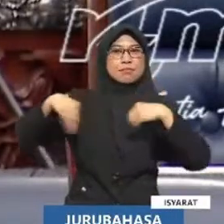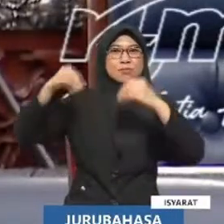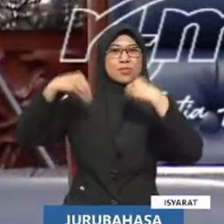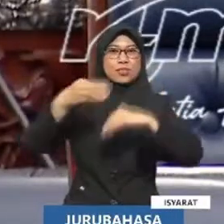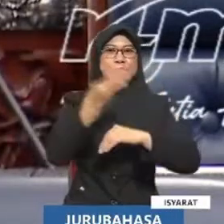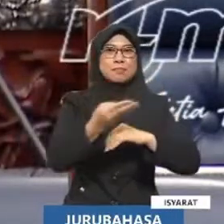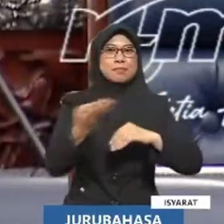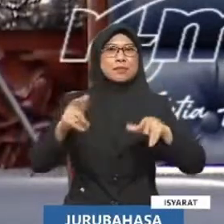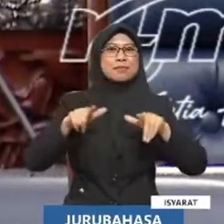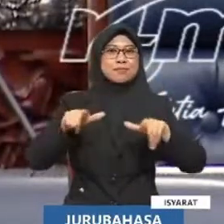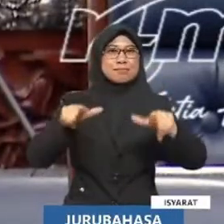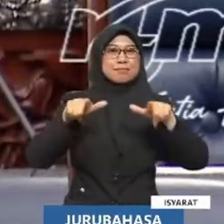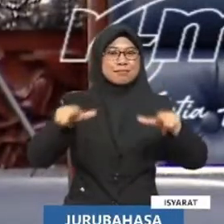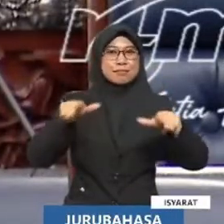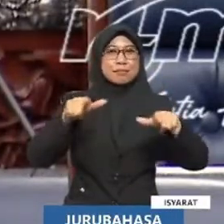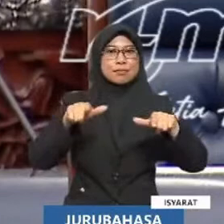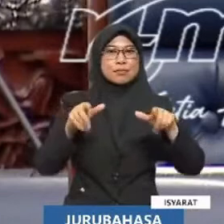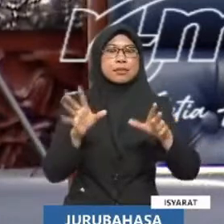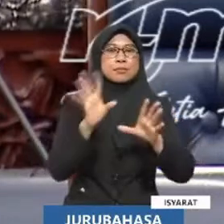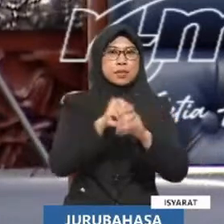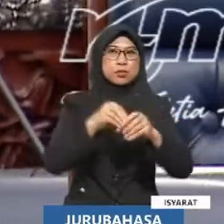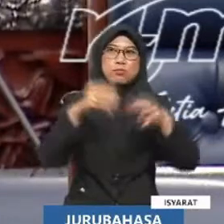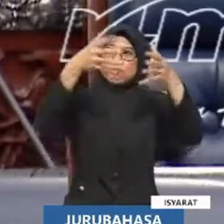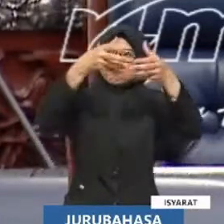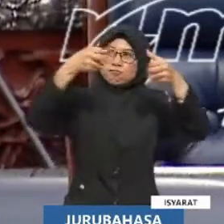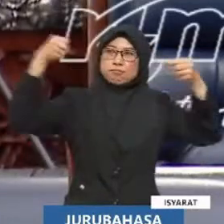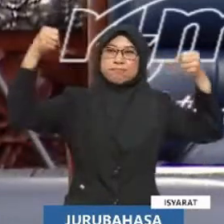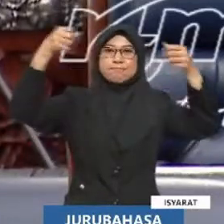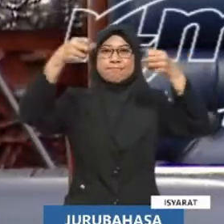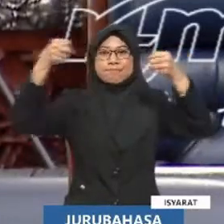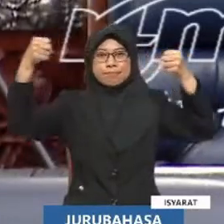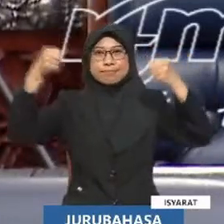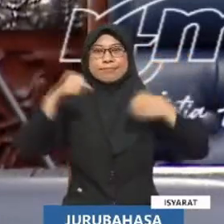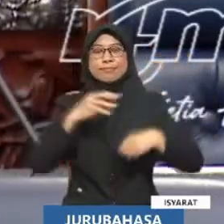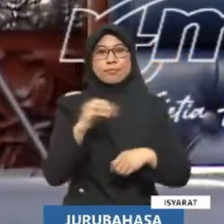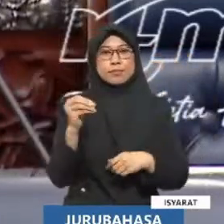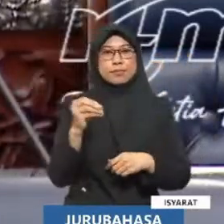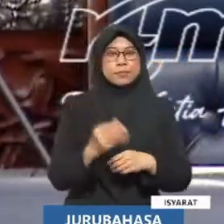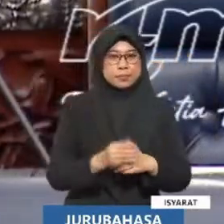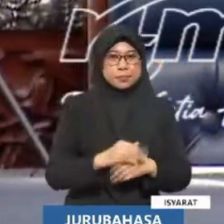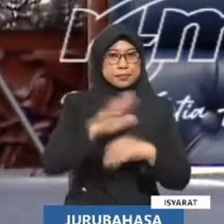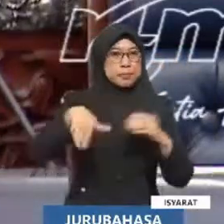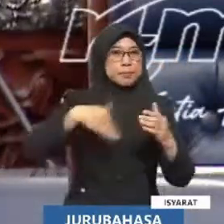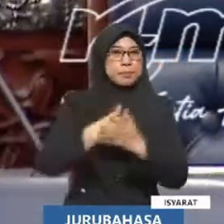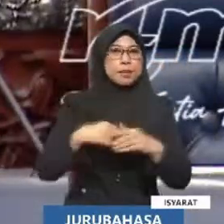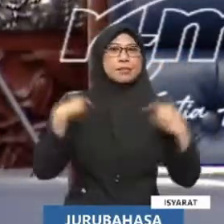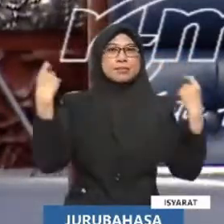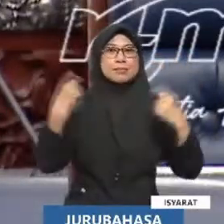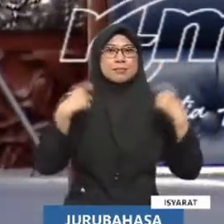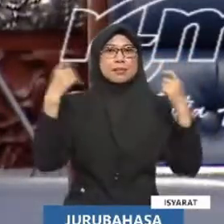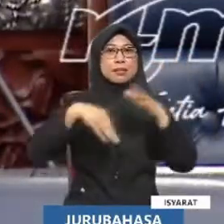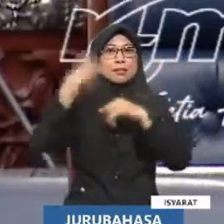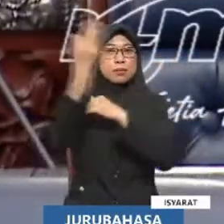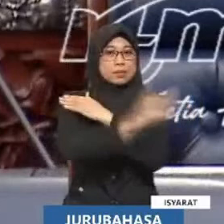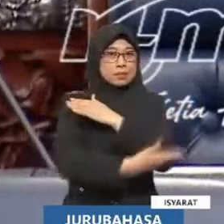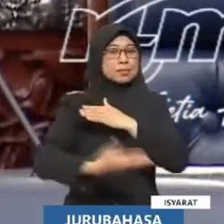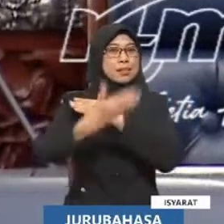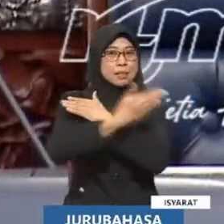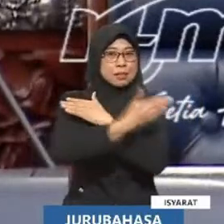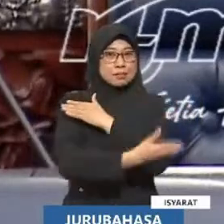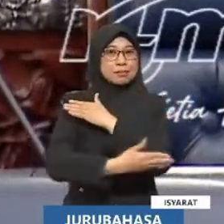memasarkan bahan-bahan kayu pakaian kita termasuk Vince pada keseluruhannya baik di Bakrie sambutan 20 negara